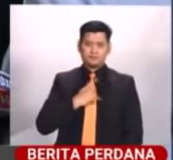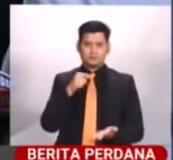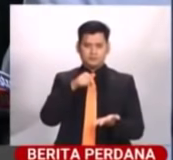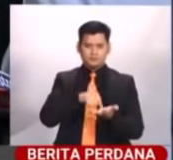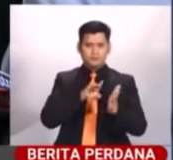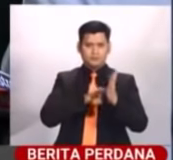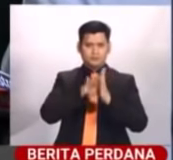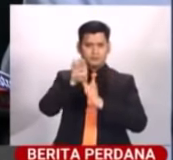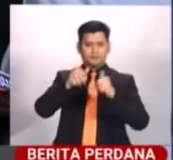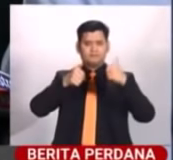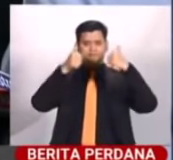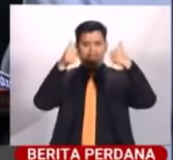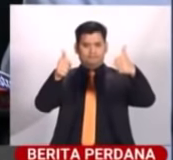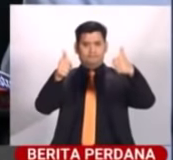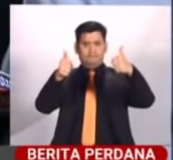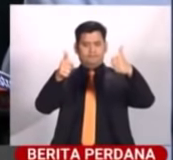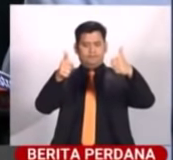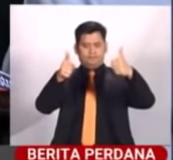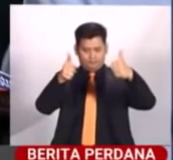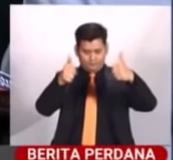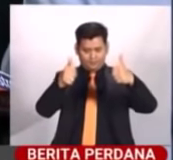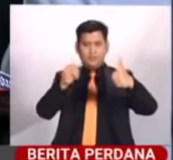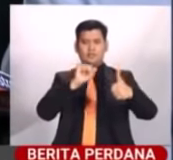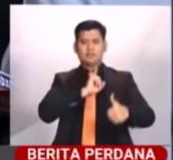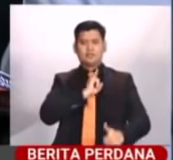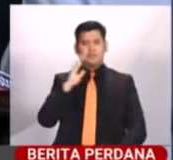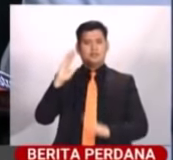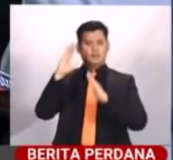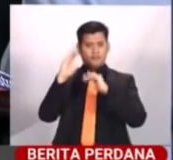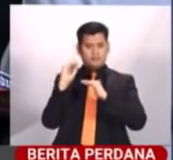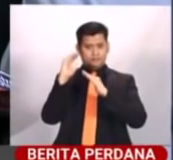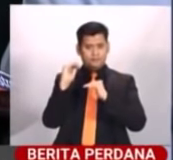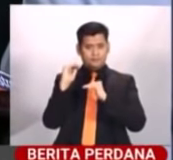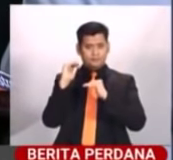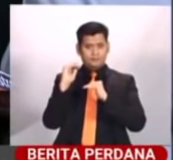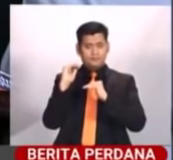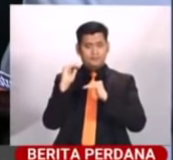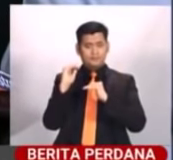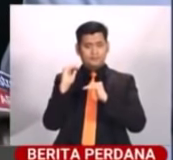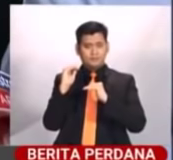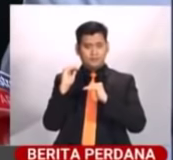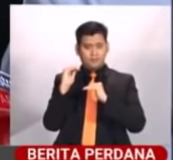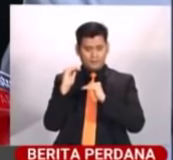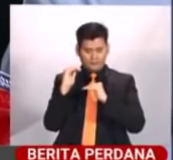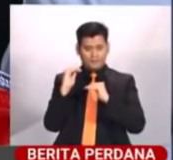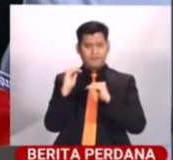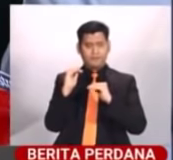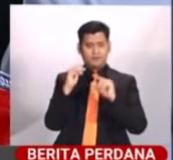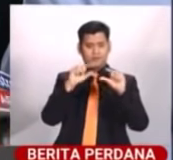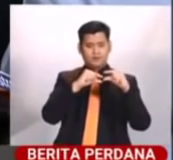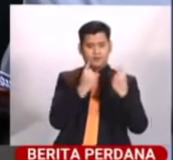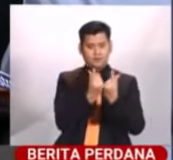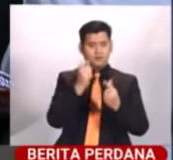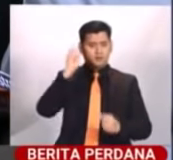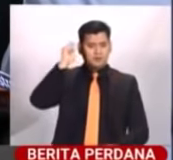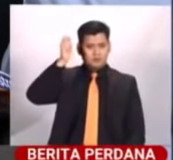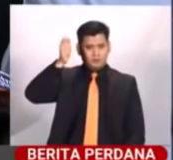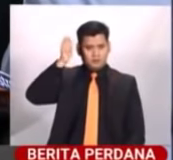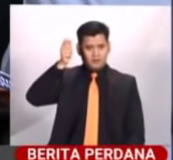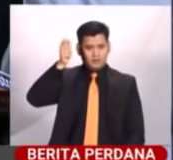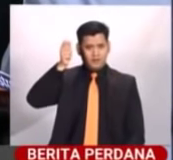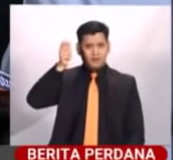perkembangan yang sangat baik dan I hope a lot of badminton fans ada happy dengan keadaan